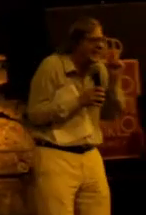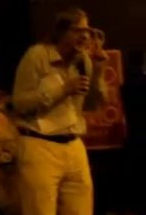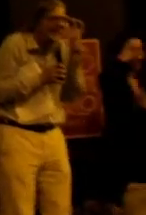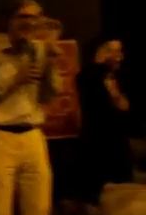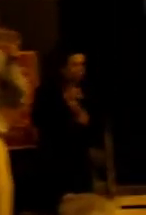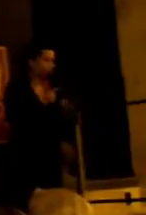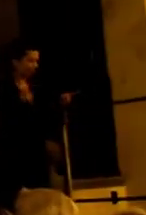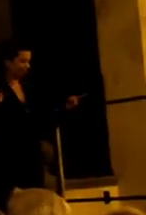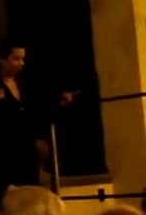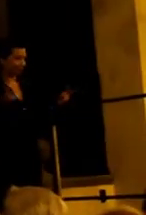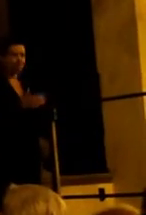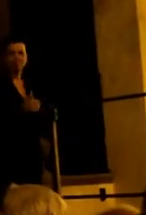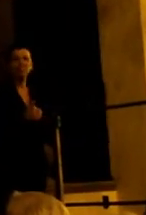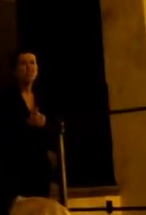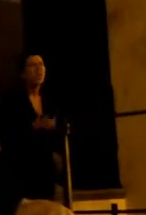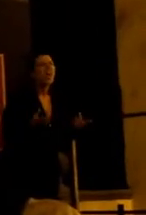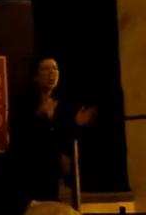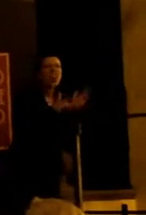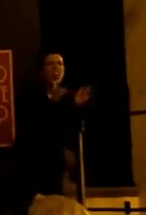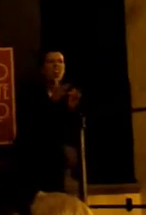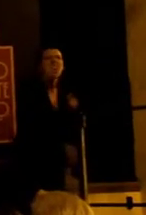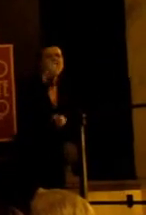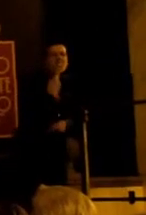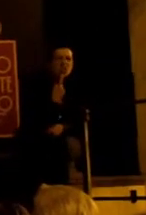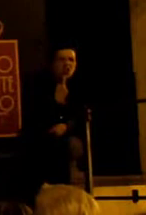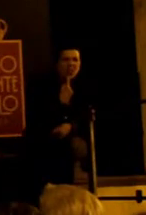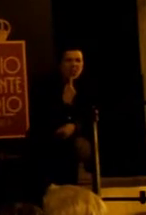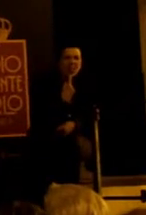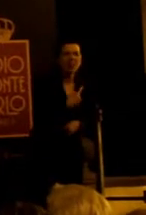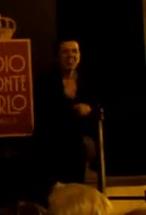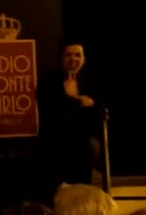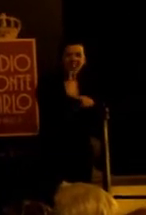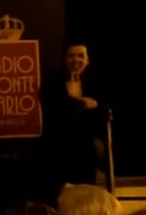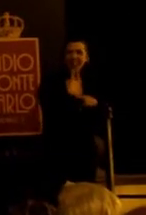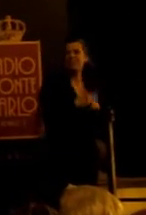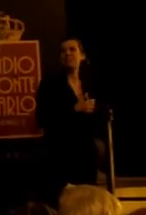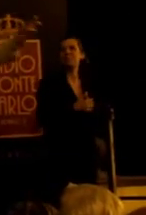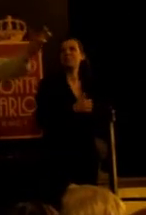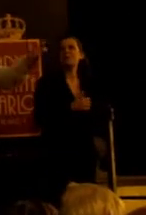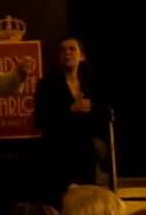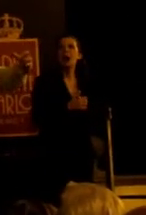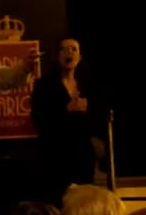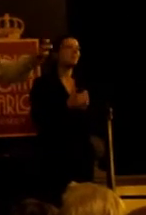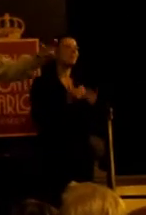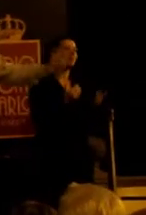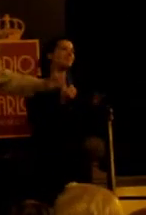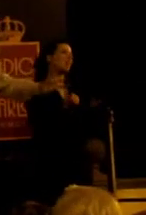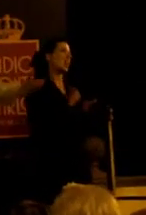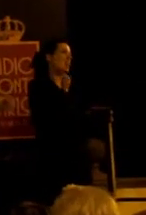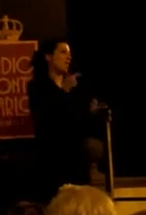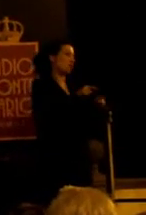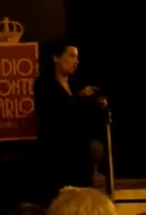qui? Cristo chi? Chi? E così. Ma tolta questa parte, come dire,